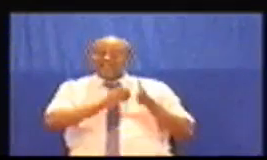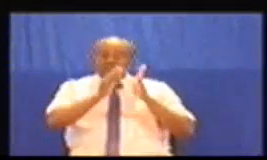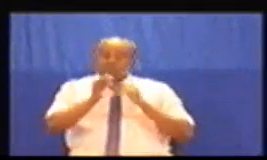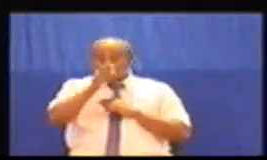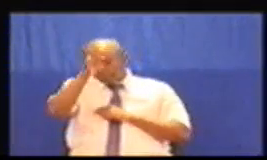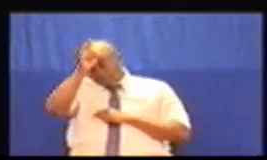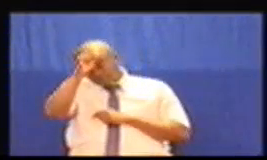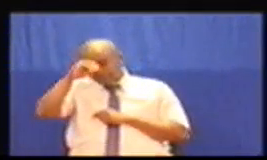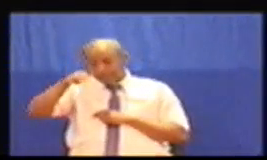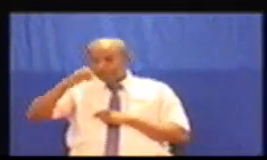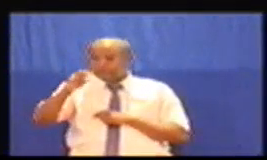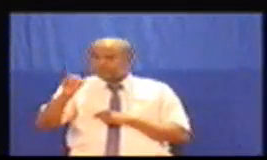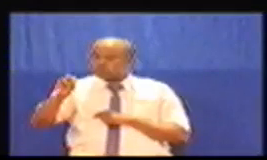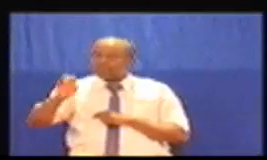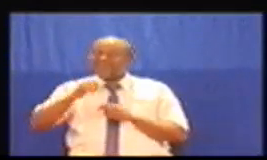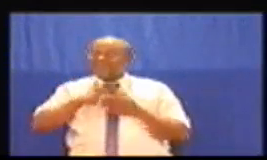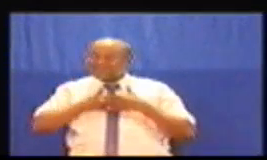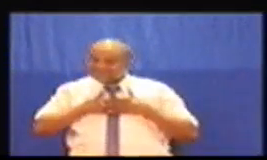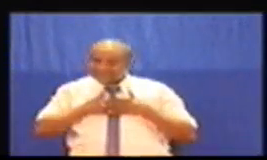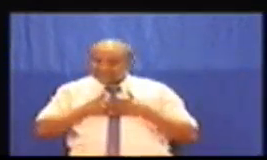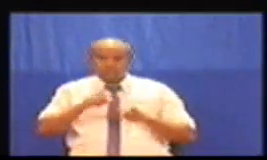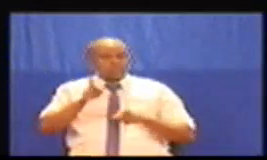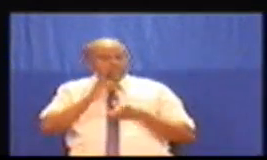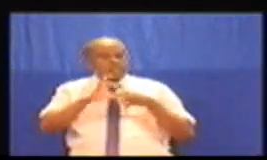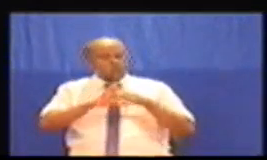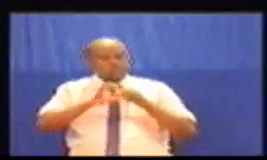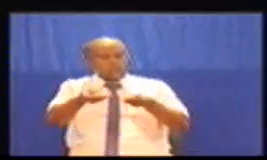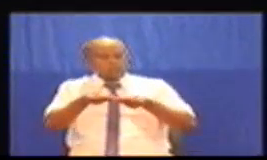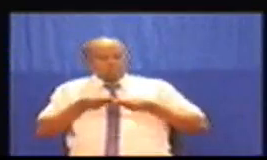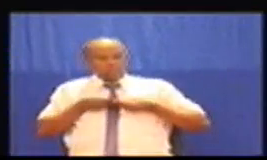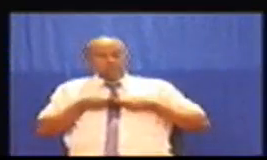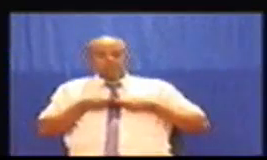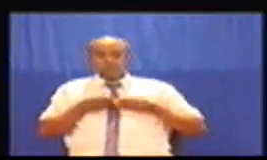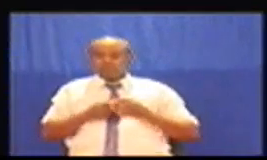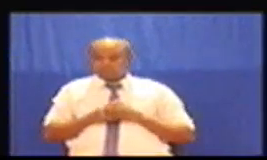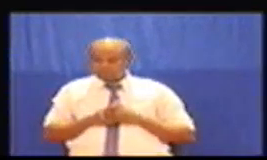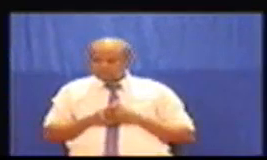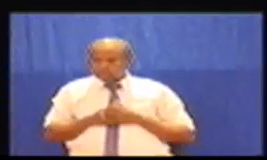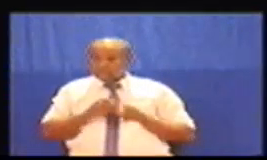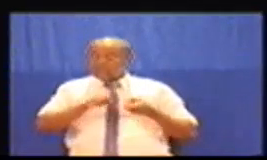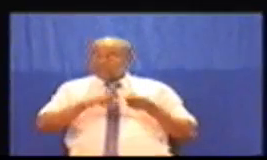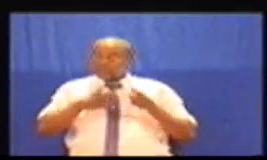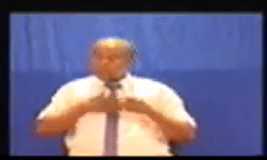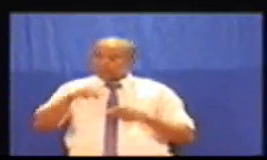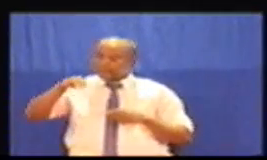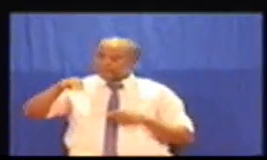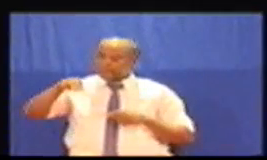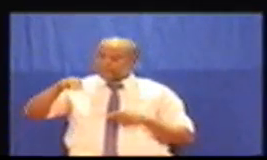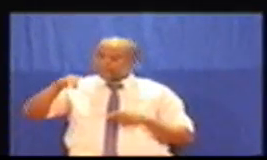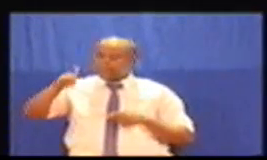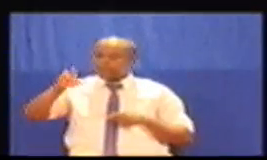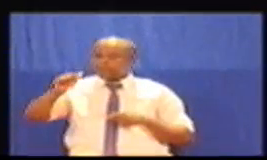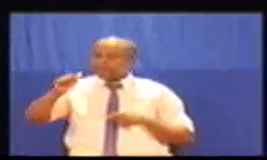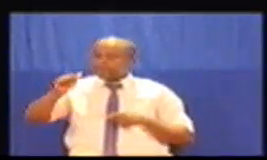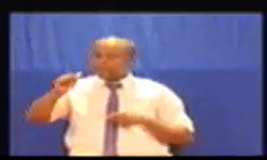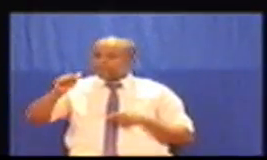Mchome, asante sana, unatupa kila aina ushirikiano sisi bunge. Rafiki yangu Mpanju, ukumbi huu